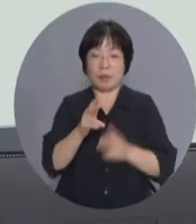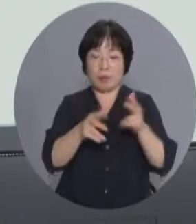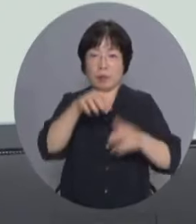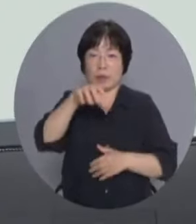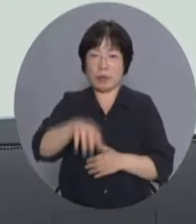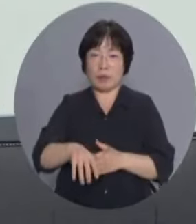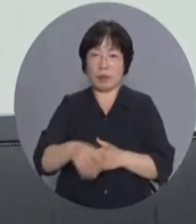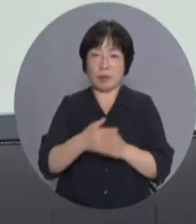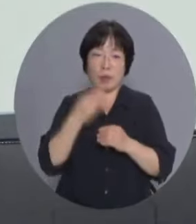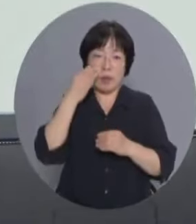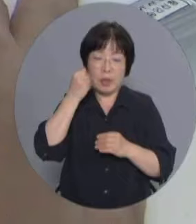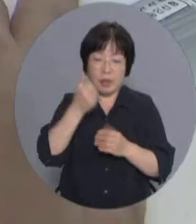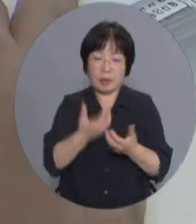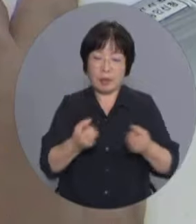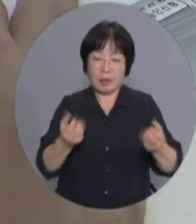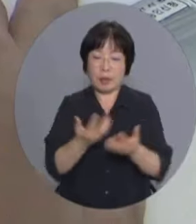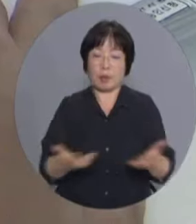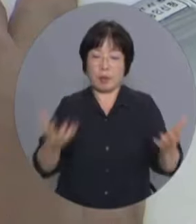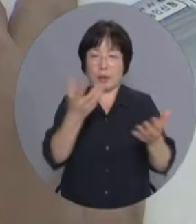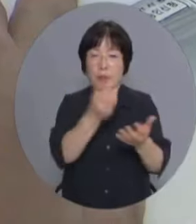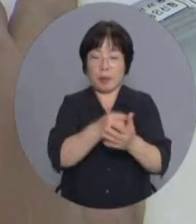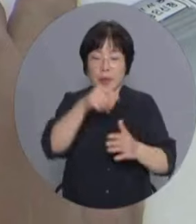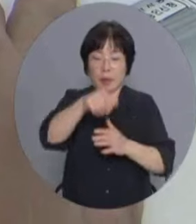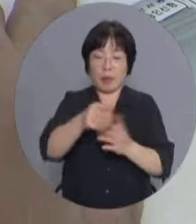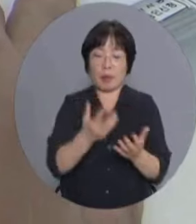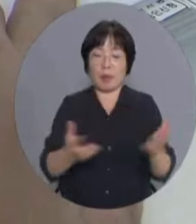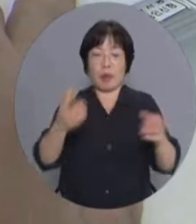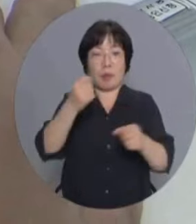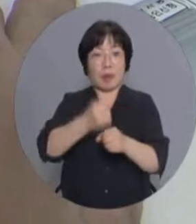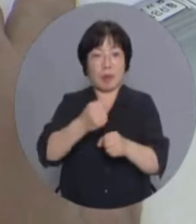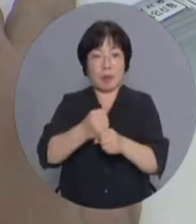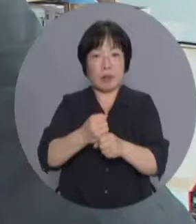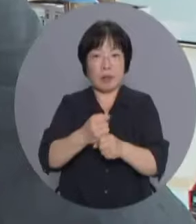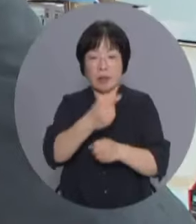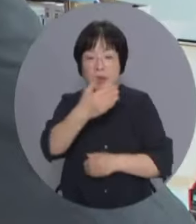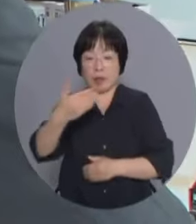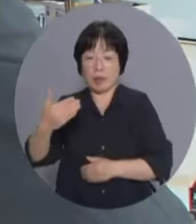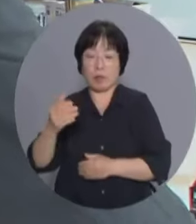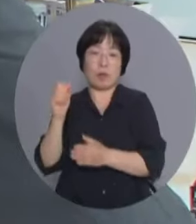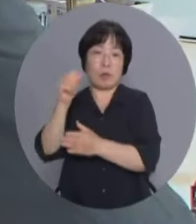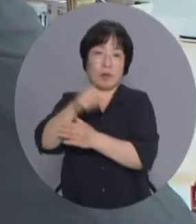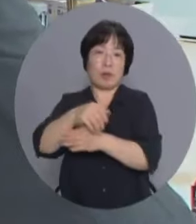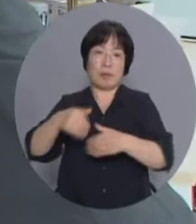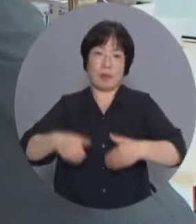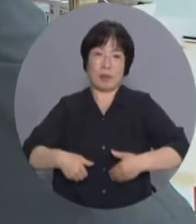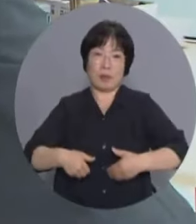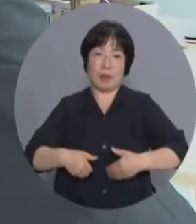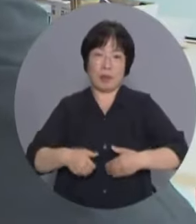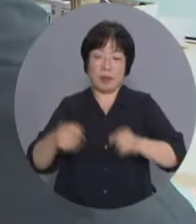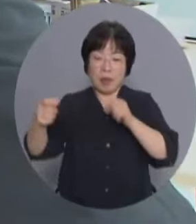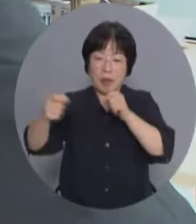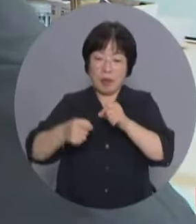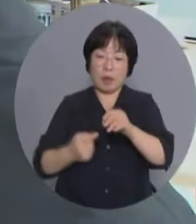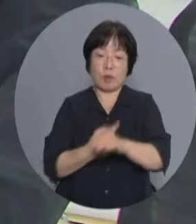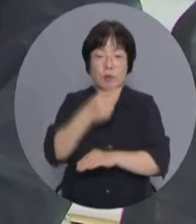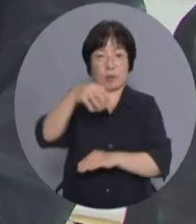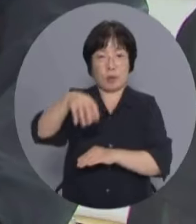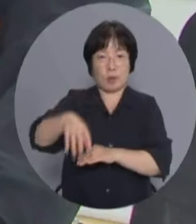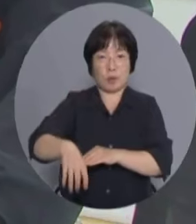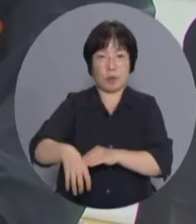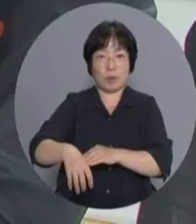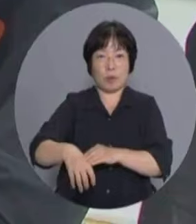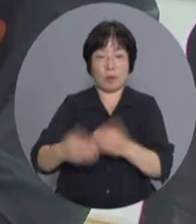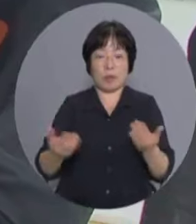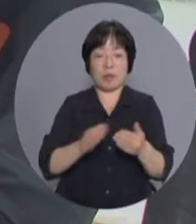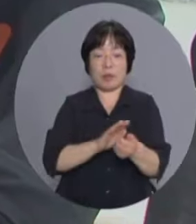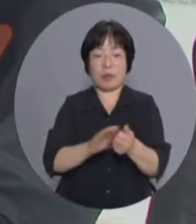공장에서 나오는 기름을 따로 저장하는 옥외 탱크를 만들려면 소방의 인허가가 필요한데 가까운 출장소에선 이 업무를